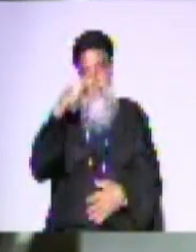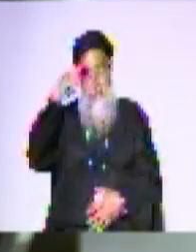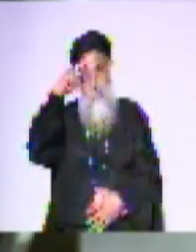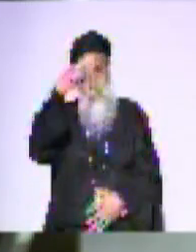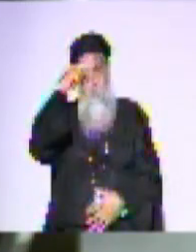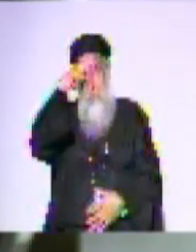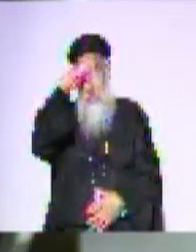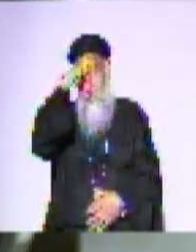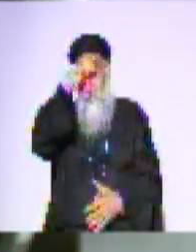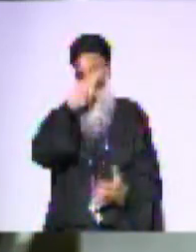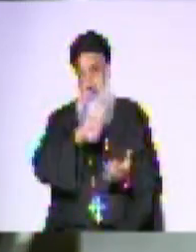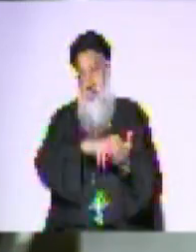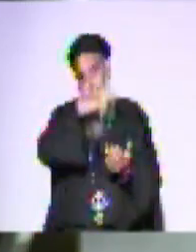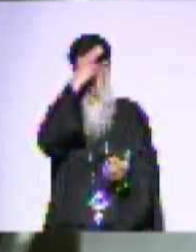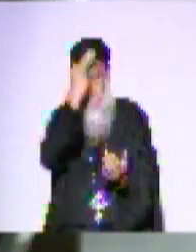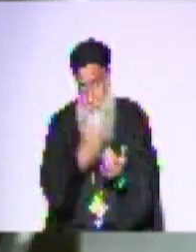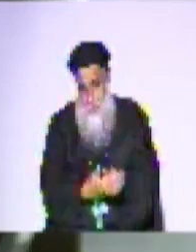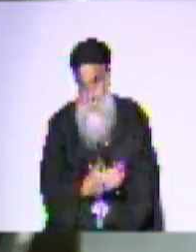المشي فيقع.